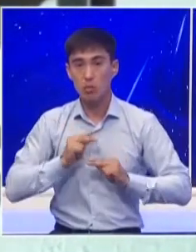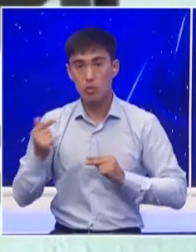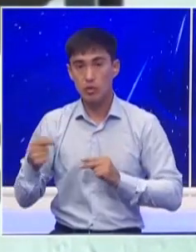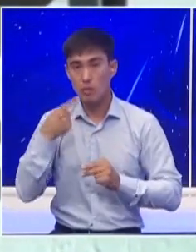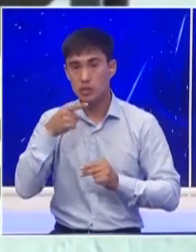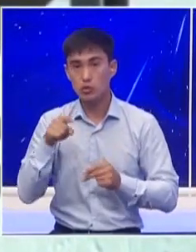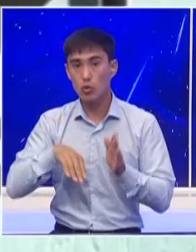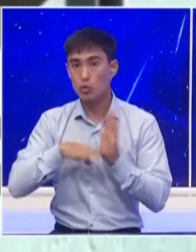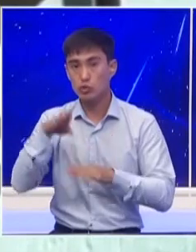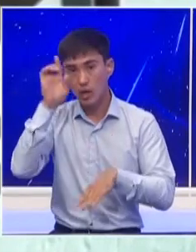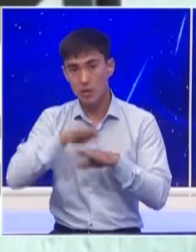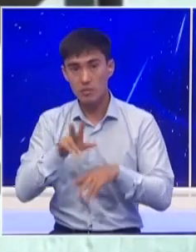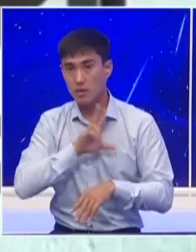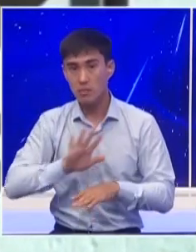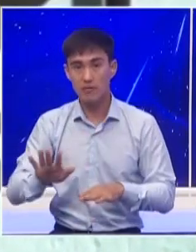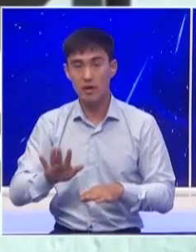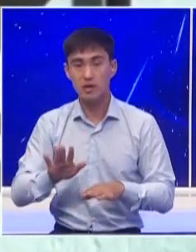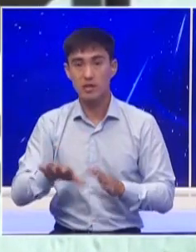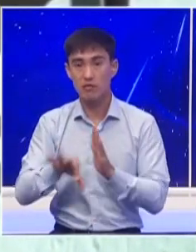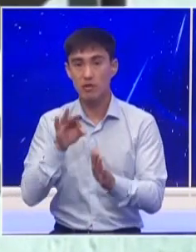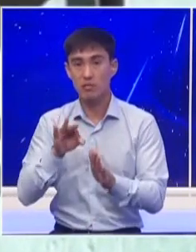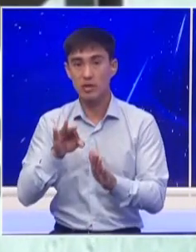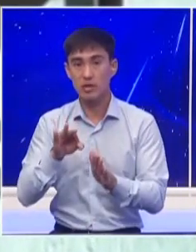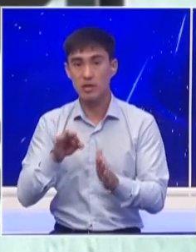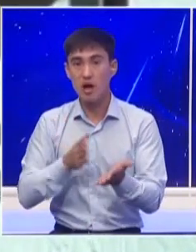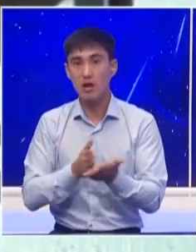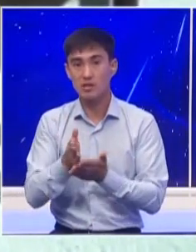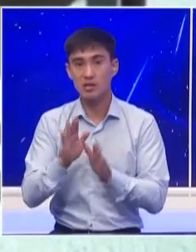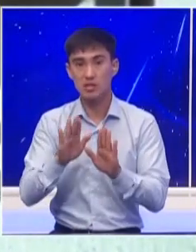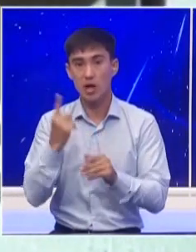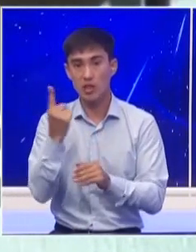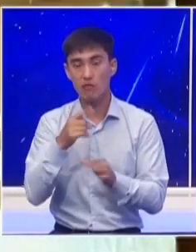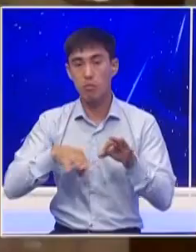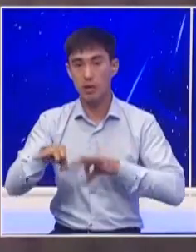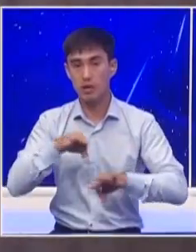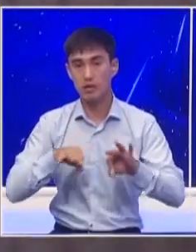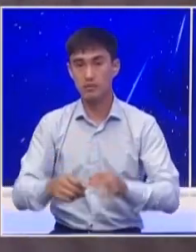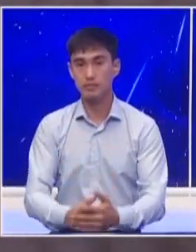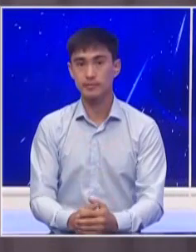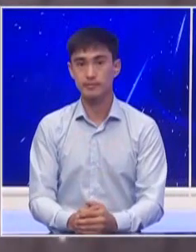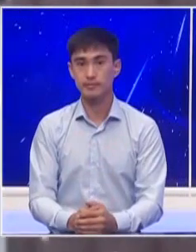что лучших акимов не бывает, а его выбрали в рамках реализации лишь одного проекта.